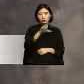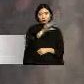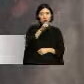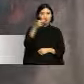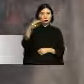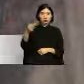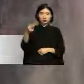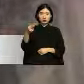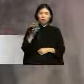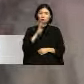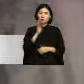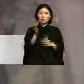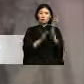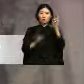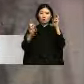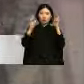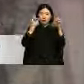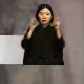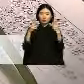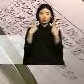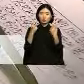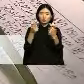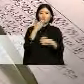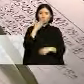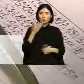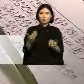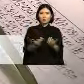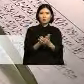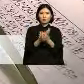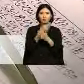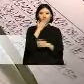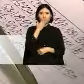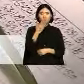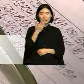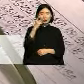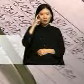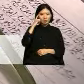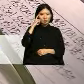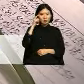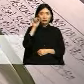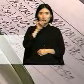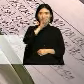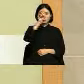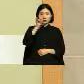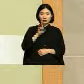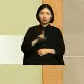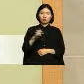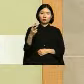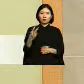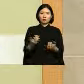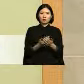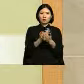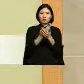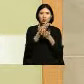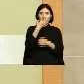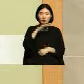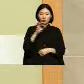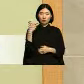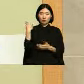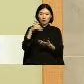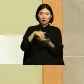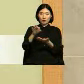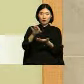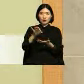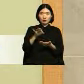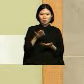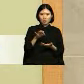공공 기관 으로서 지속가능한 개발을 할 수 있는 의지가 있는 것인지 그리고 개발이익을 환원한다는